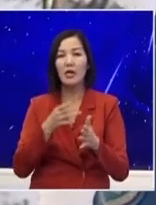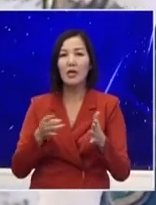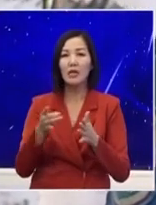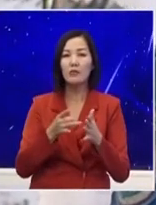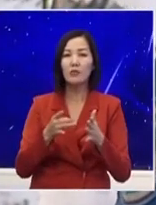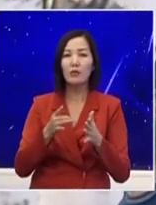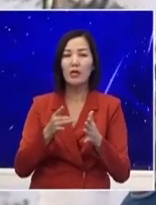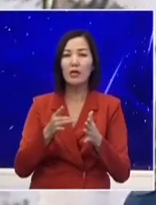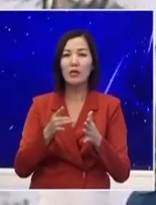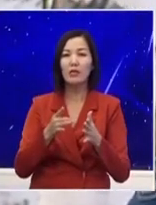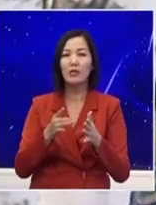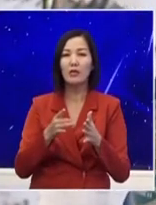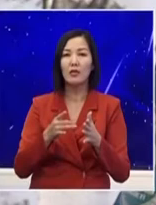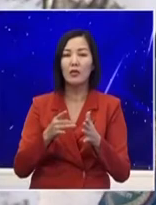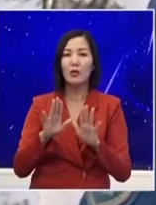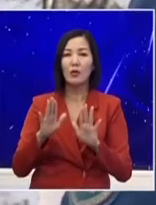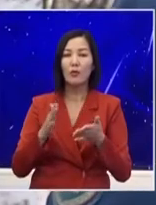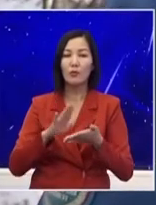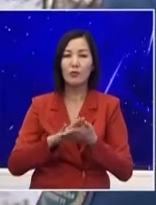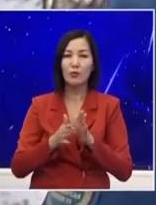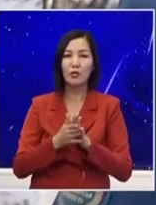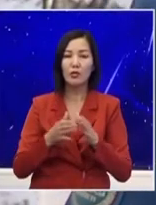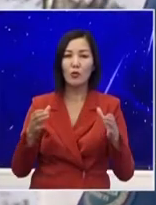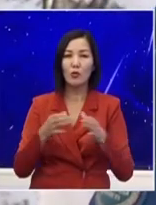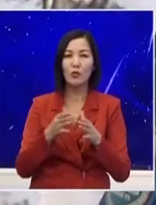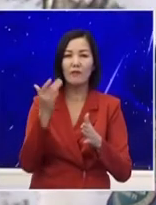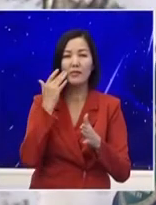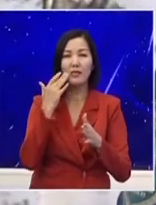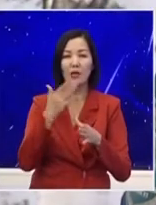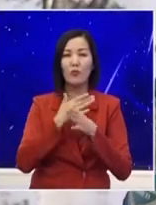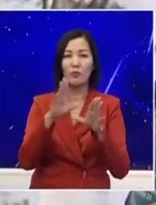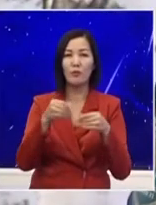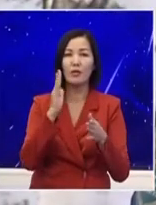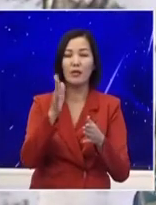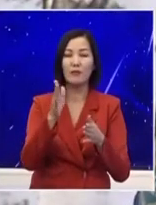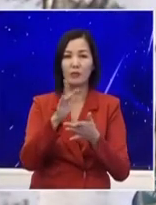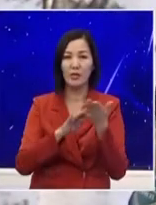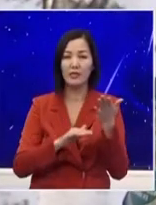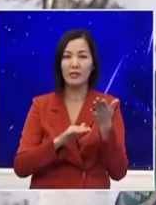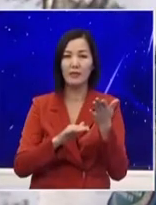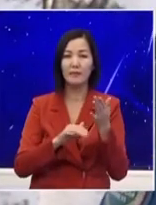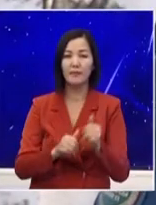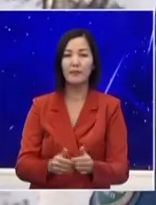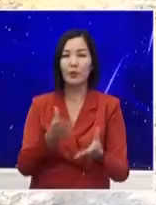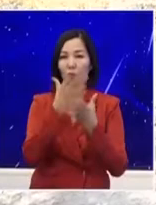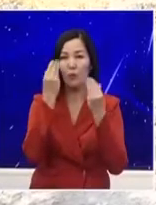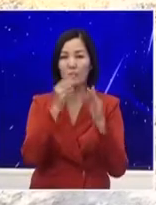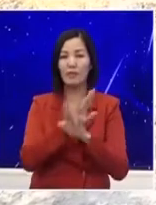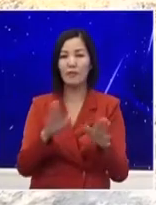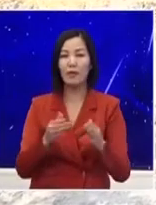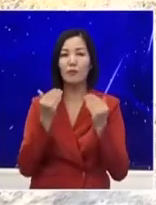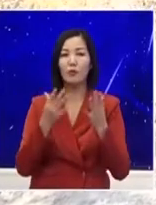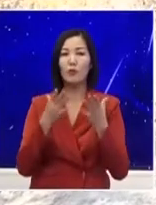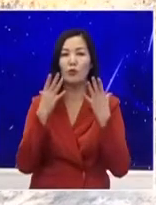республикалық жағдайынан, Алматы облысы төтенше жағдайлар қорынан әр қашанда көмек көрсетіп тұрады. Ол кісілердің жанұясы ешқашан ұмытылмайды. Олар